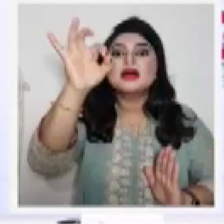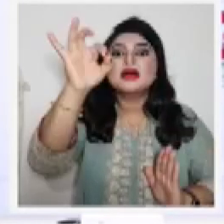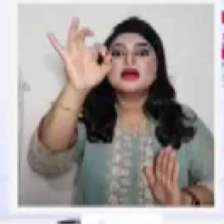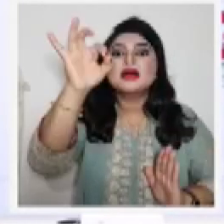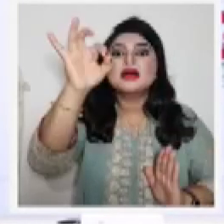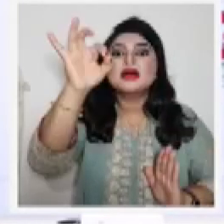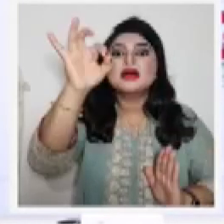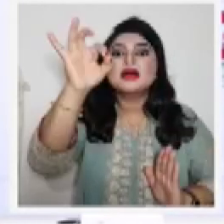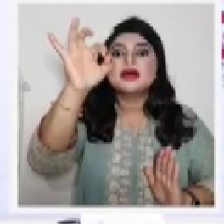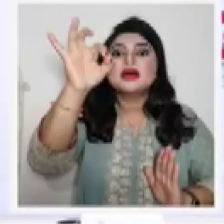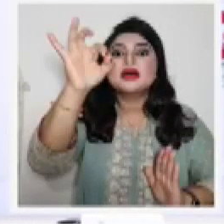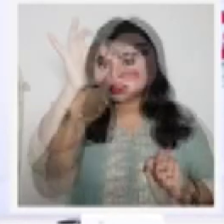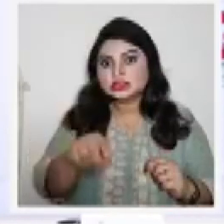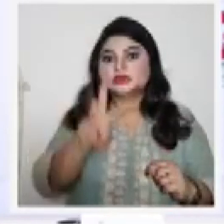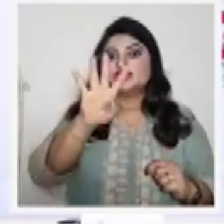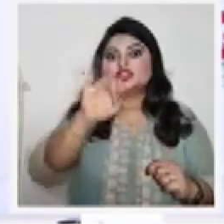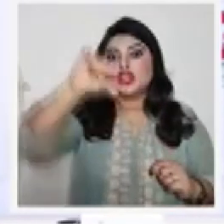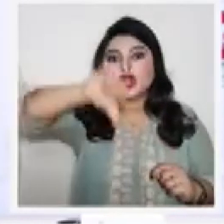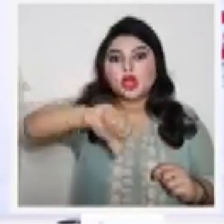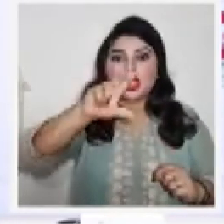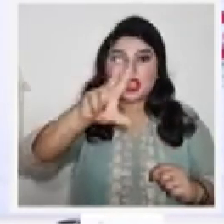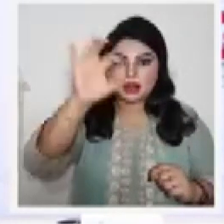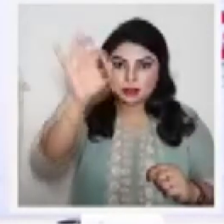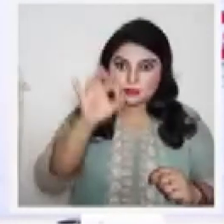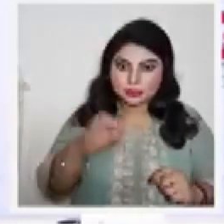31 থেকে 40 বছর 214 জন, 6.36%,